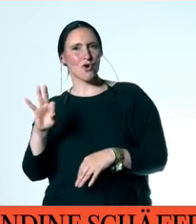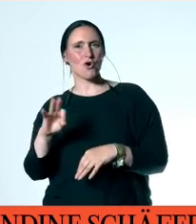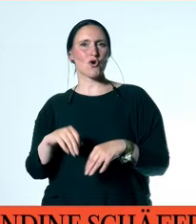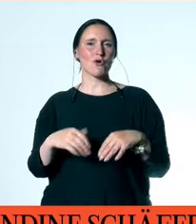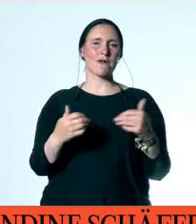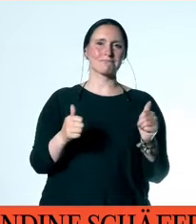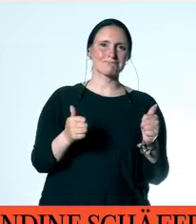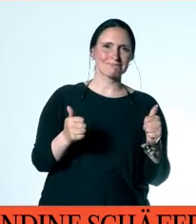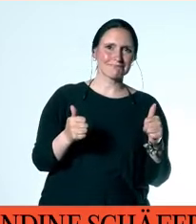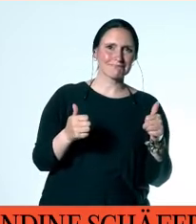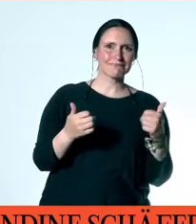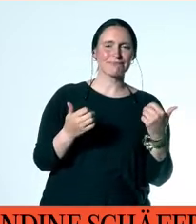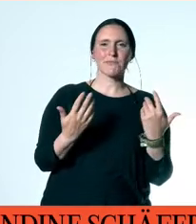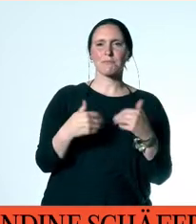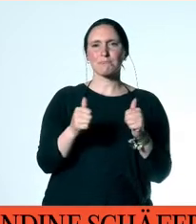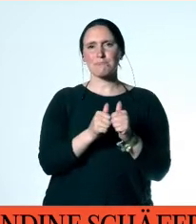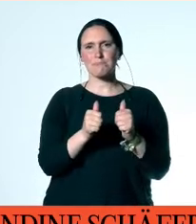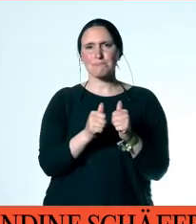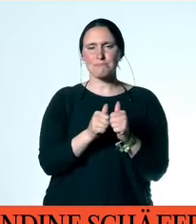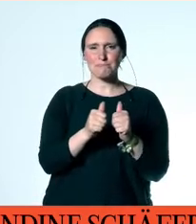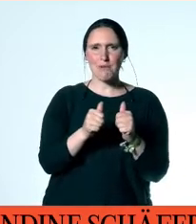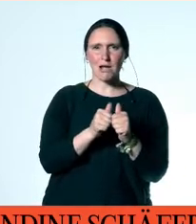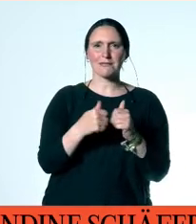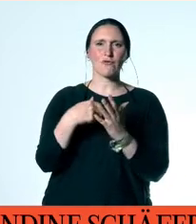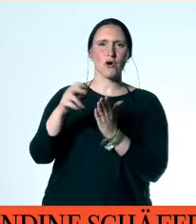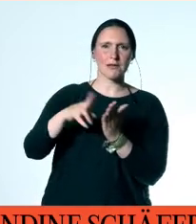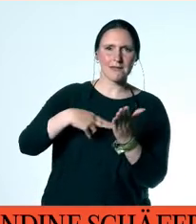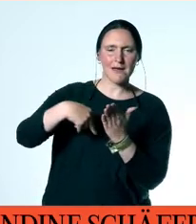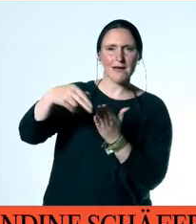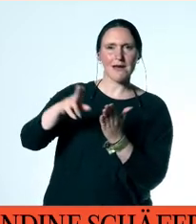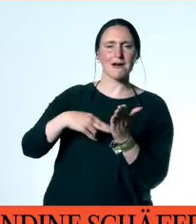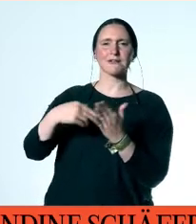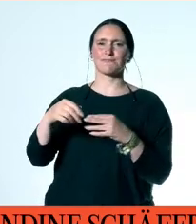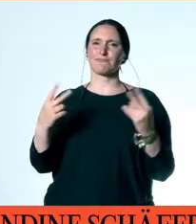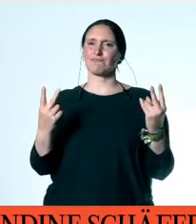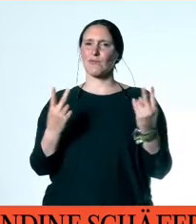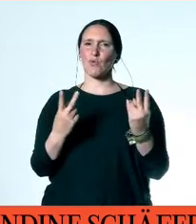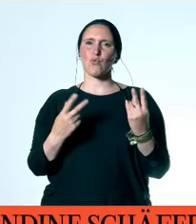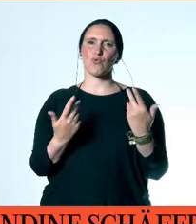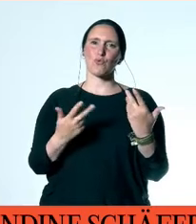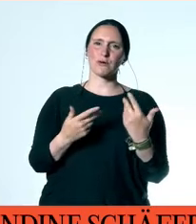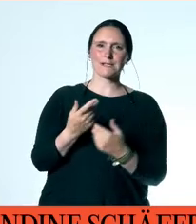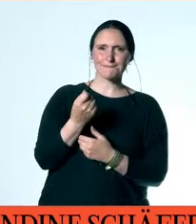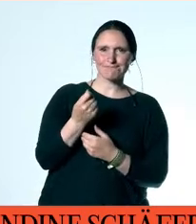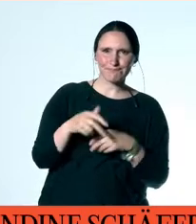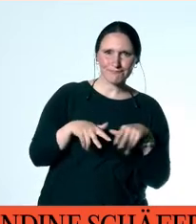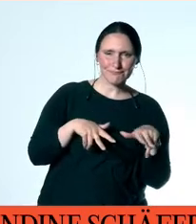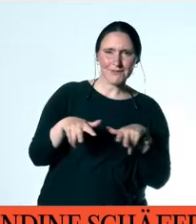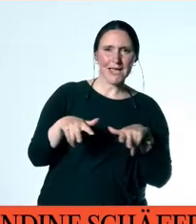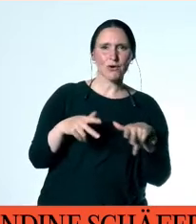setzen uns auseinander mit aktuellen Fragen, mit dem Paradigmenwechsel in